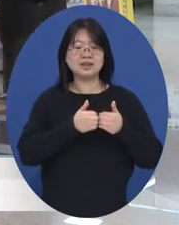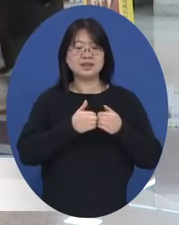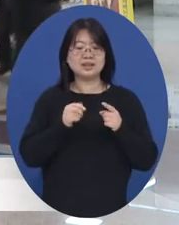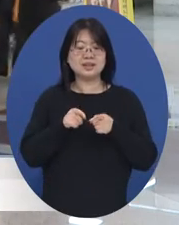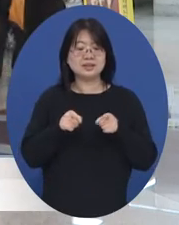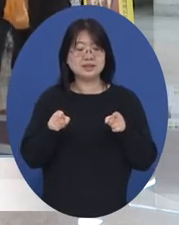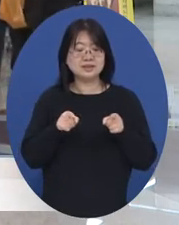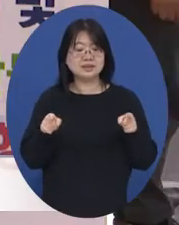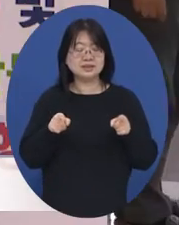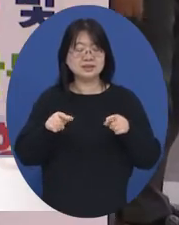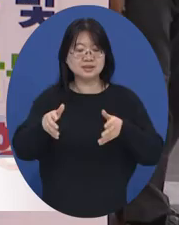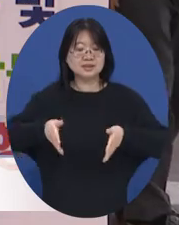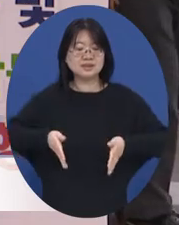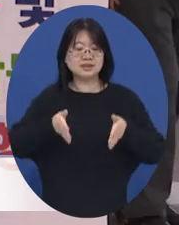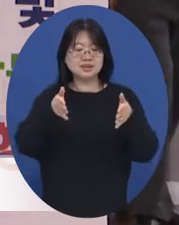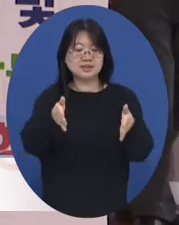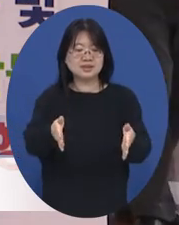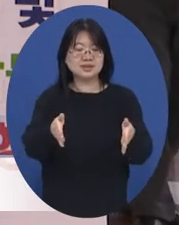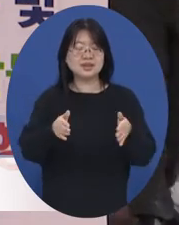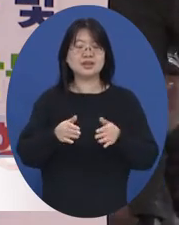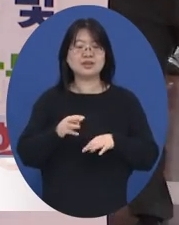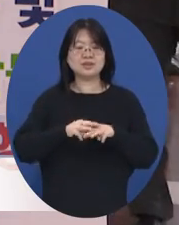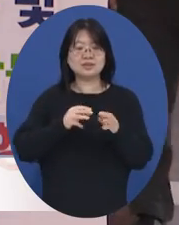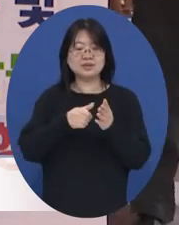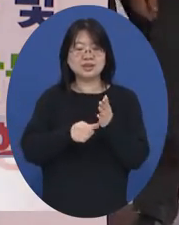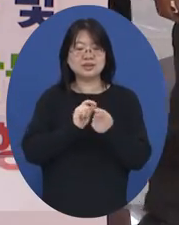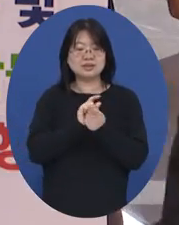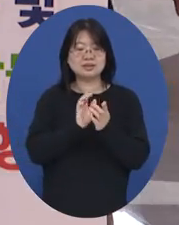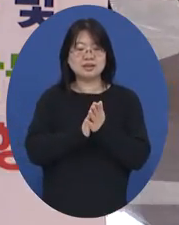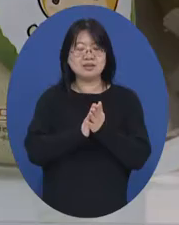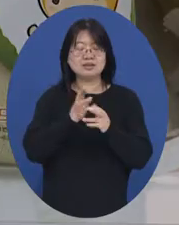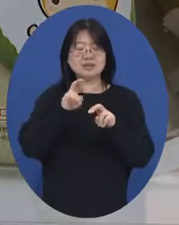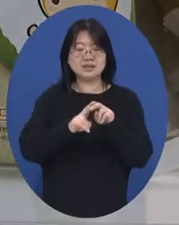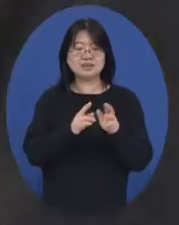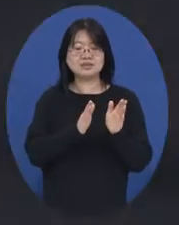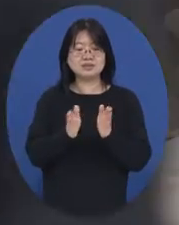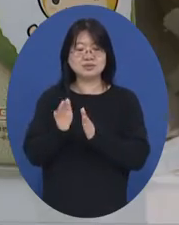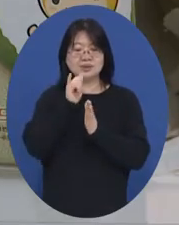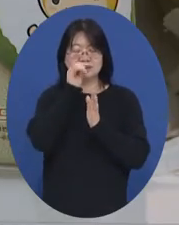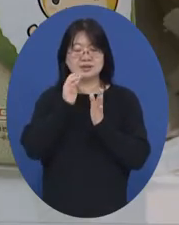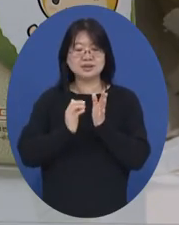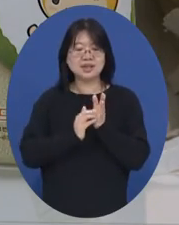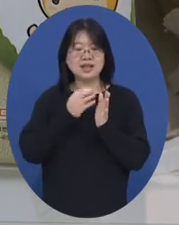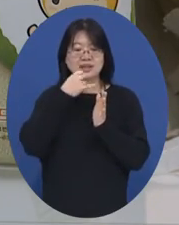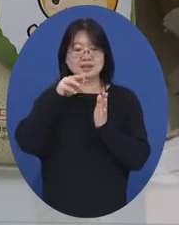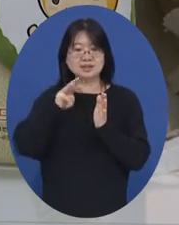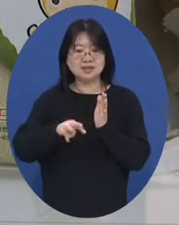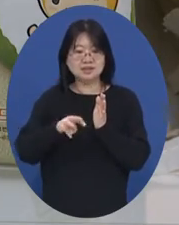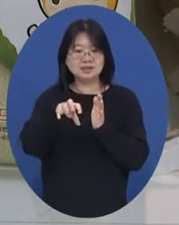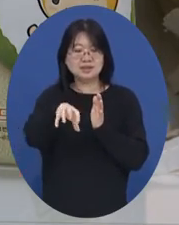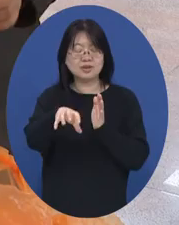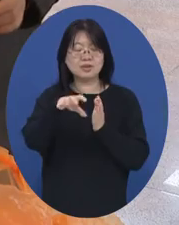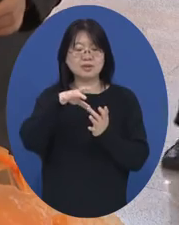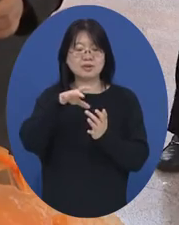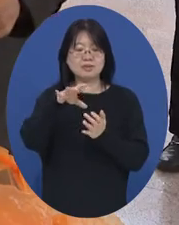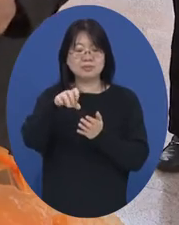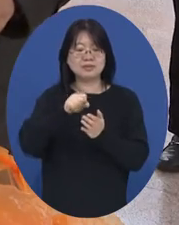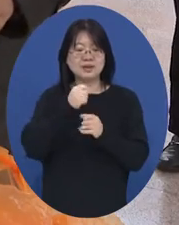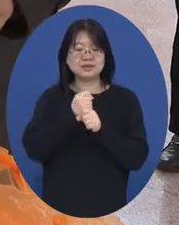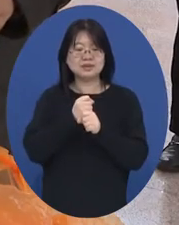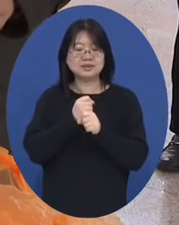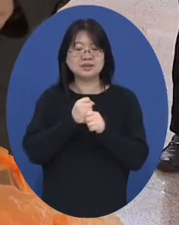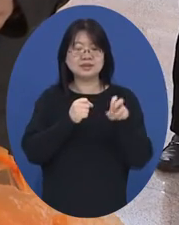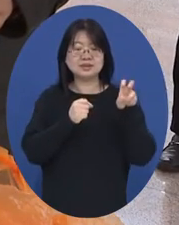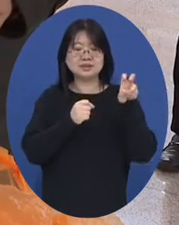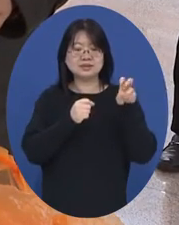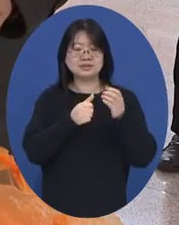경기도의회 1층 로비에서 농산물 직거래 장터가 열렸습니다. 쌀과 개걸무 등 이천 지역에서 재배한 20여 종의